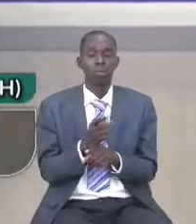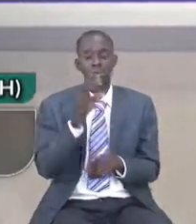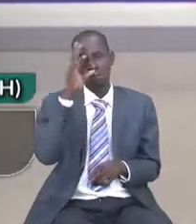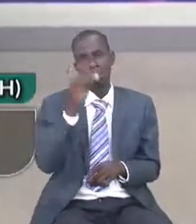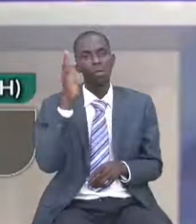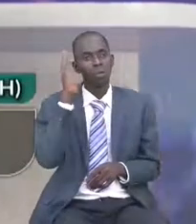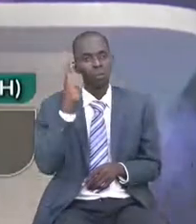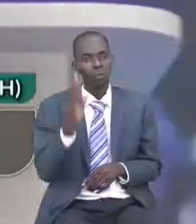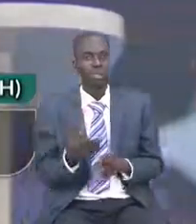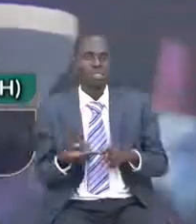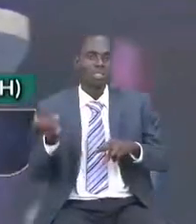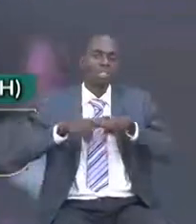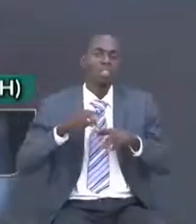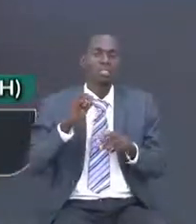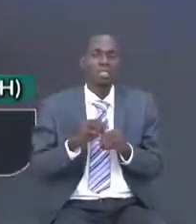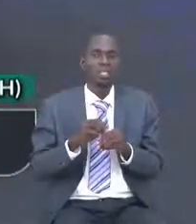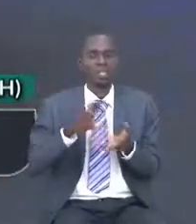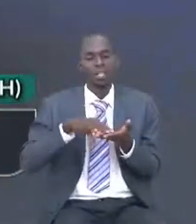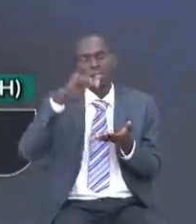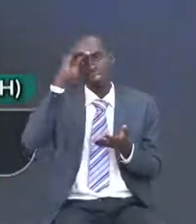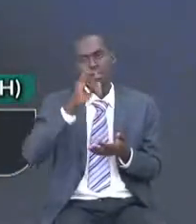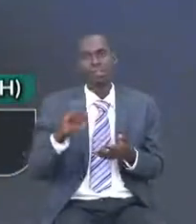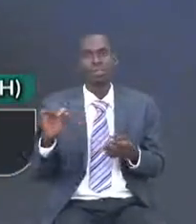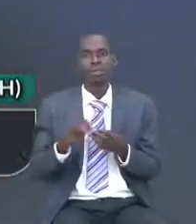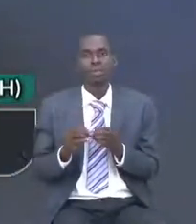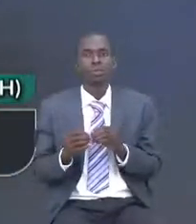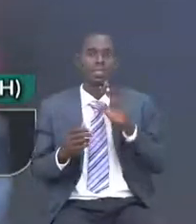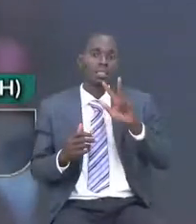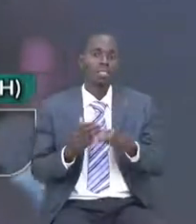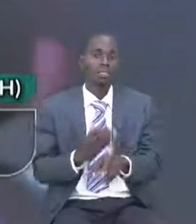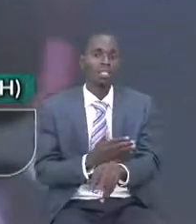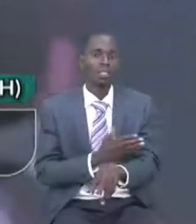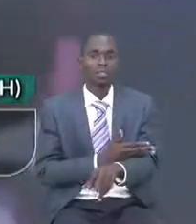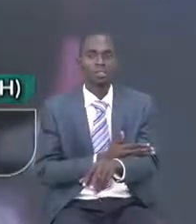Instruit le juste et il augmentera son savoir.